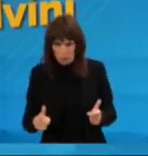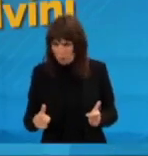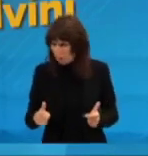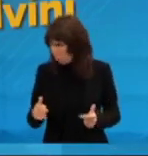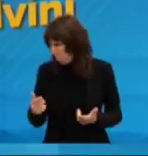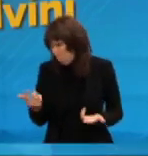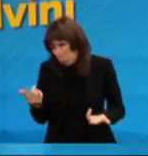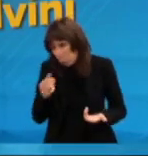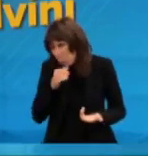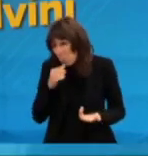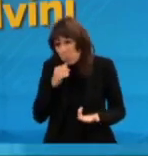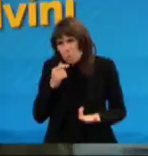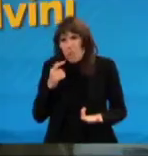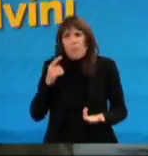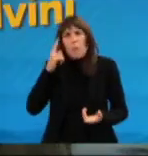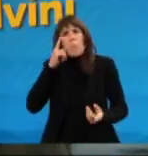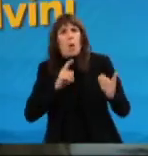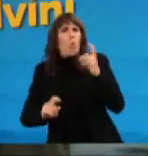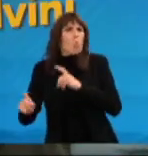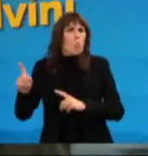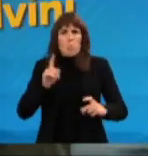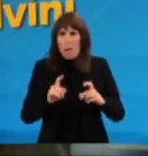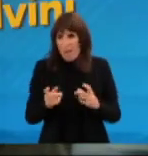temere Ovviamente quella sinistra